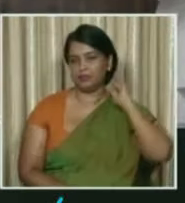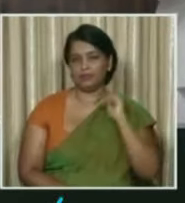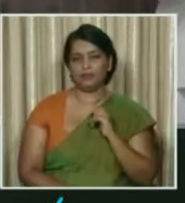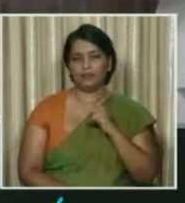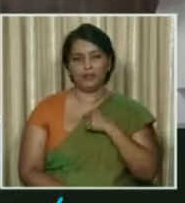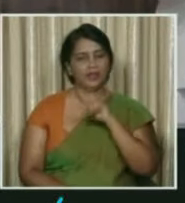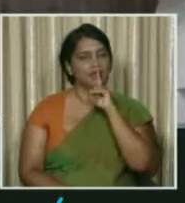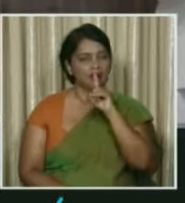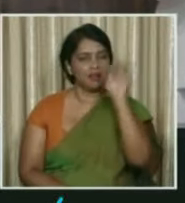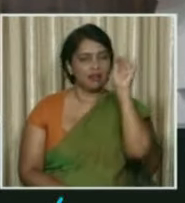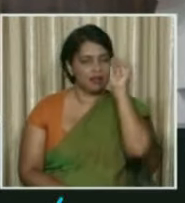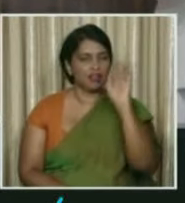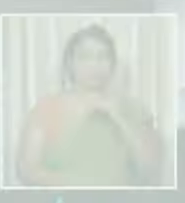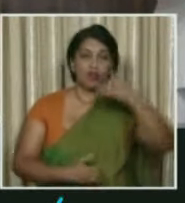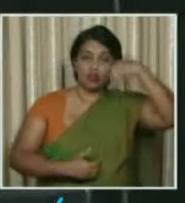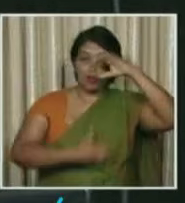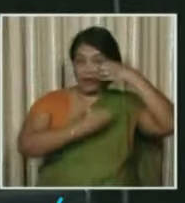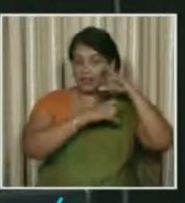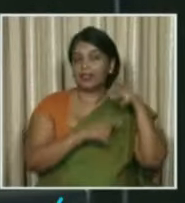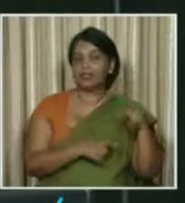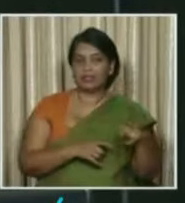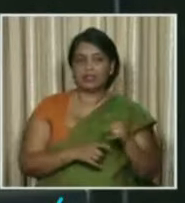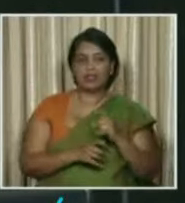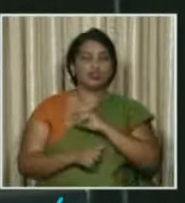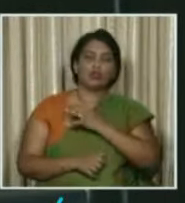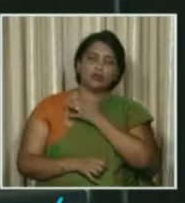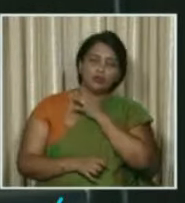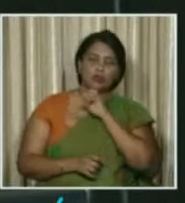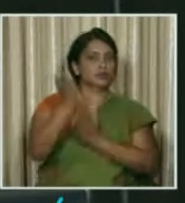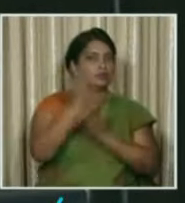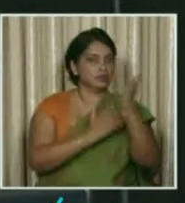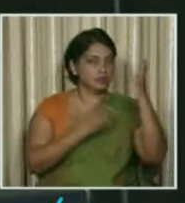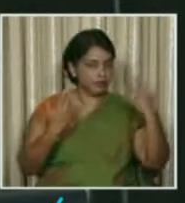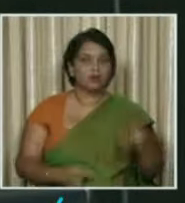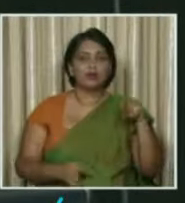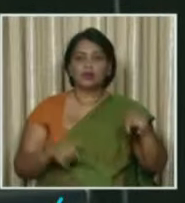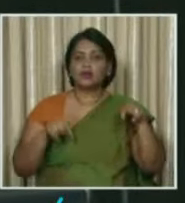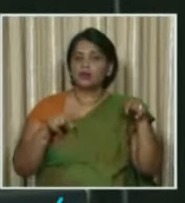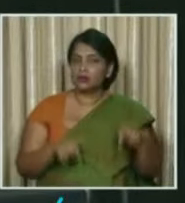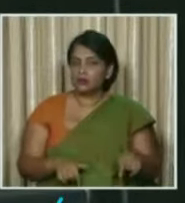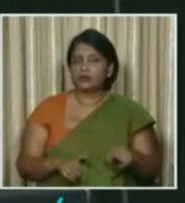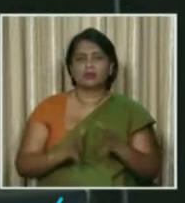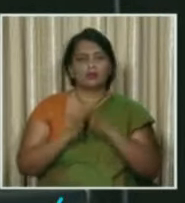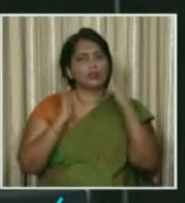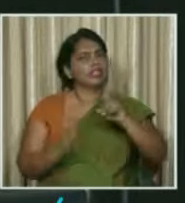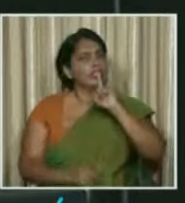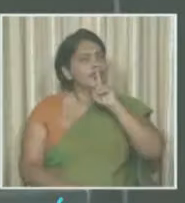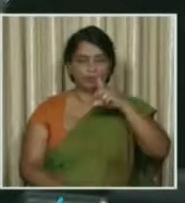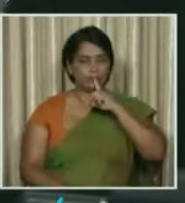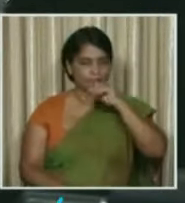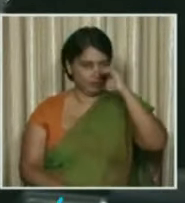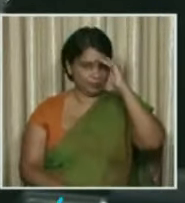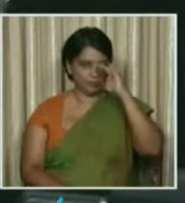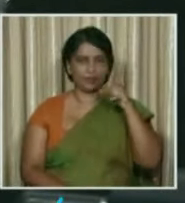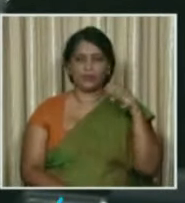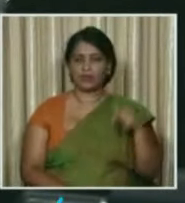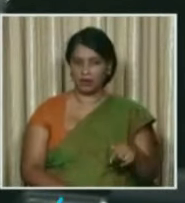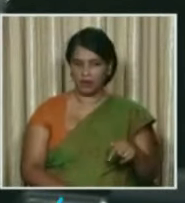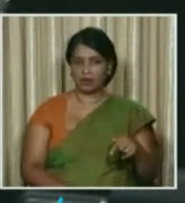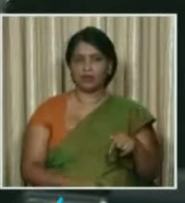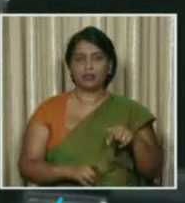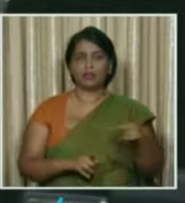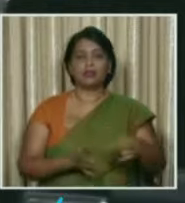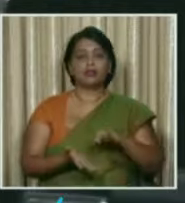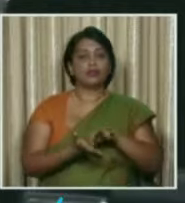කරන්නම්. දැන් පුරාවිද්‍ය ආයතනයේ බොරු නඩු දාලා තියෙනවා. ඒකෙන් දැන් අපි කොච්චර ඉල්ලුවත් ඒකට තේරෙන්නේ නැහැ. අද දිනේ වෙන්